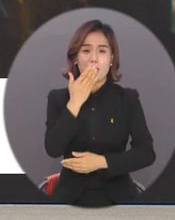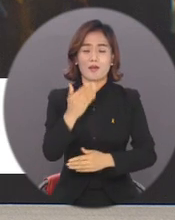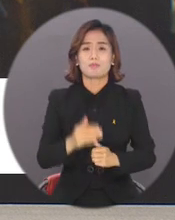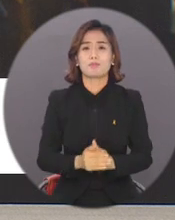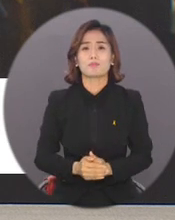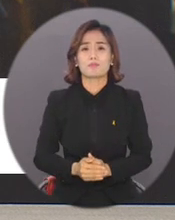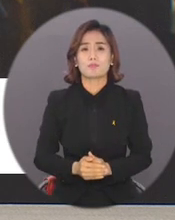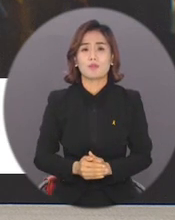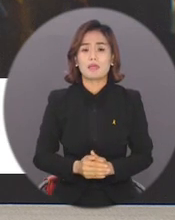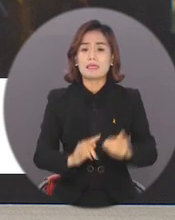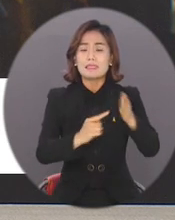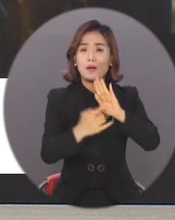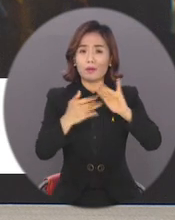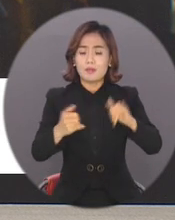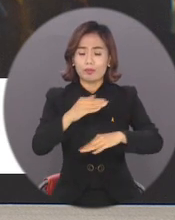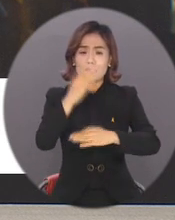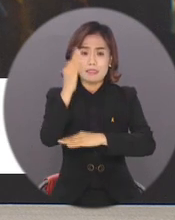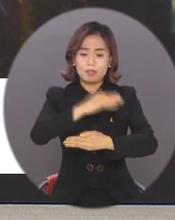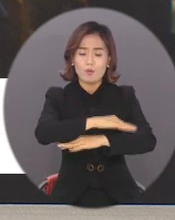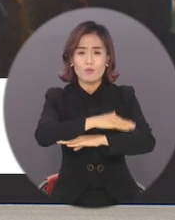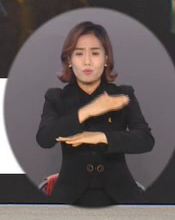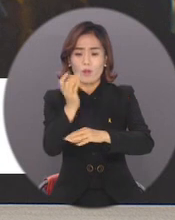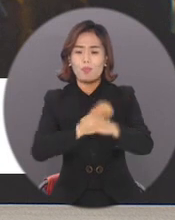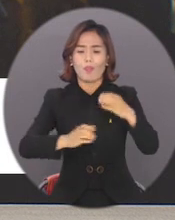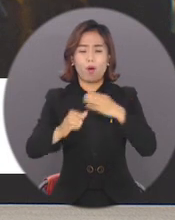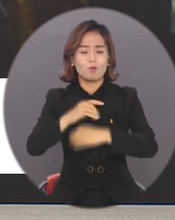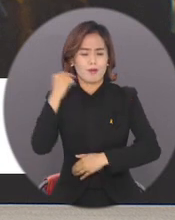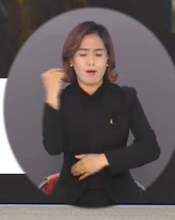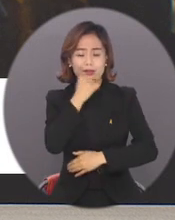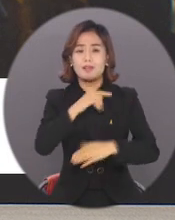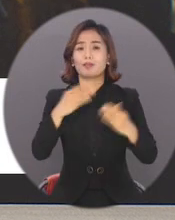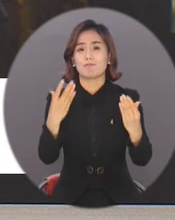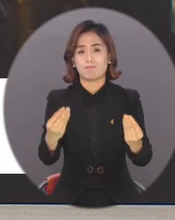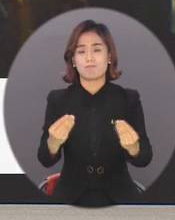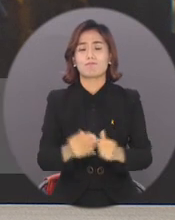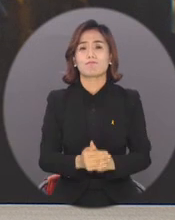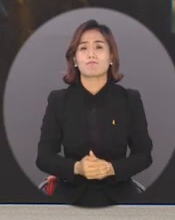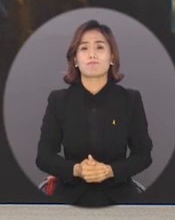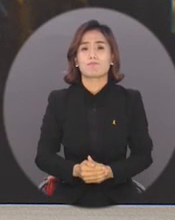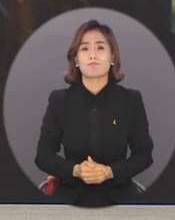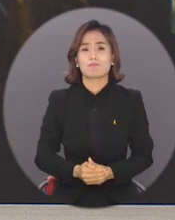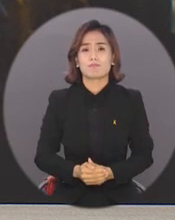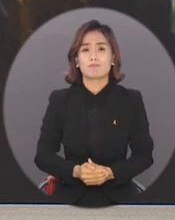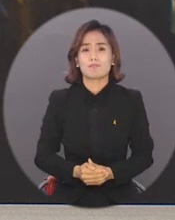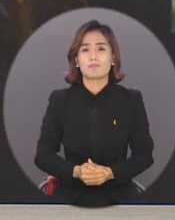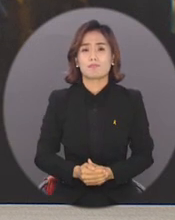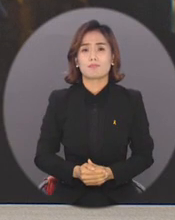됐습니다. 등장인물의 서사와 스토리를 보강하는 등 완성도가 더 높아졌습니다. 보도에 한신구